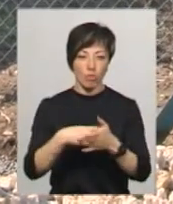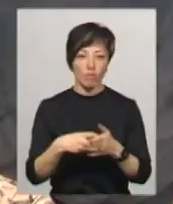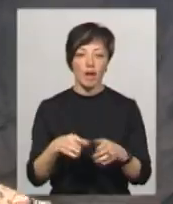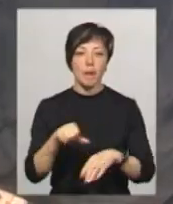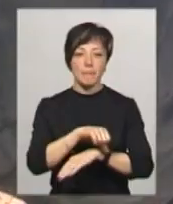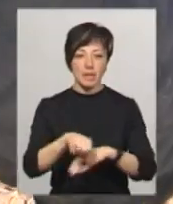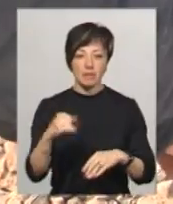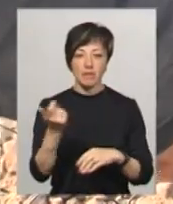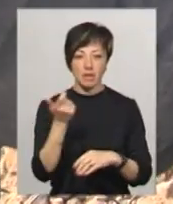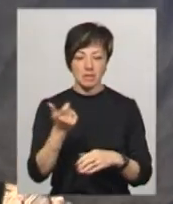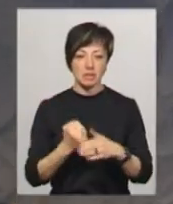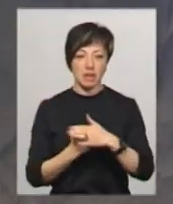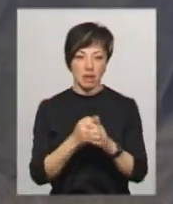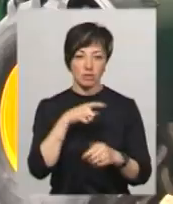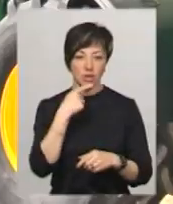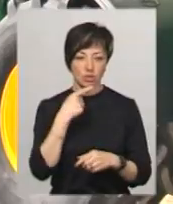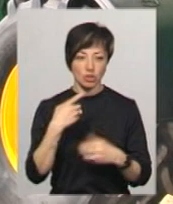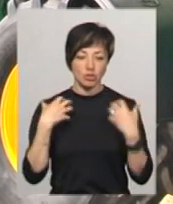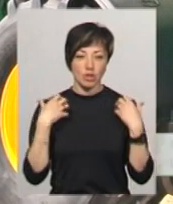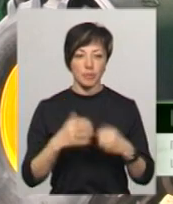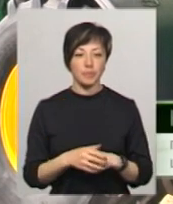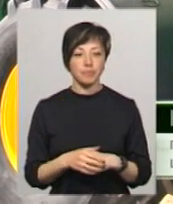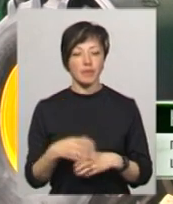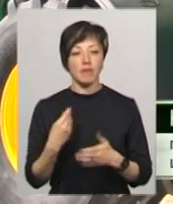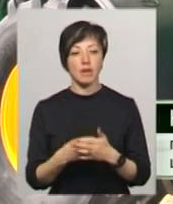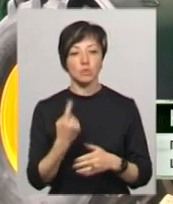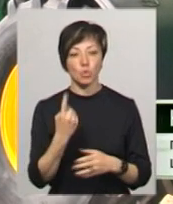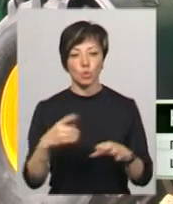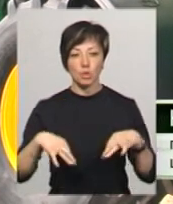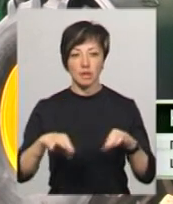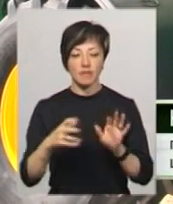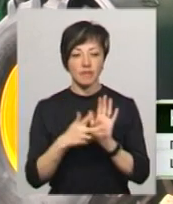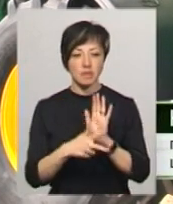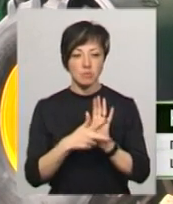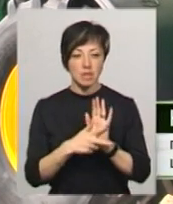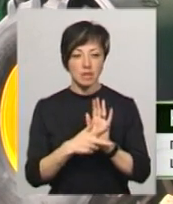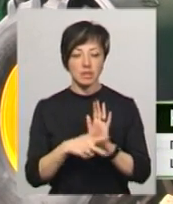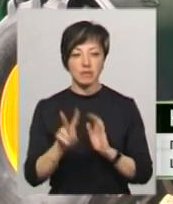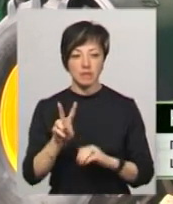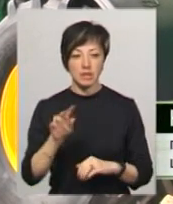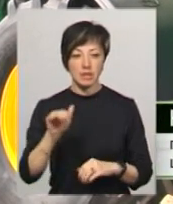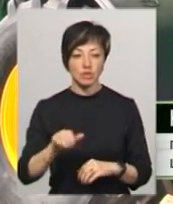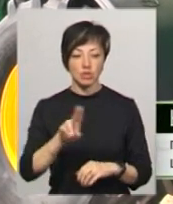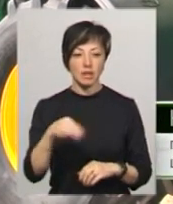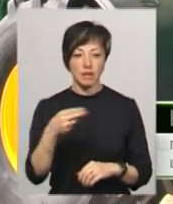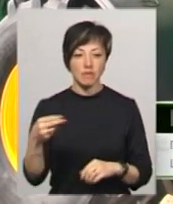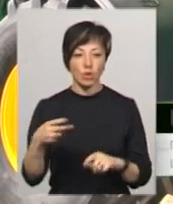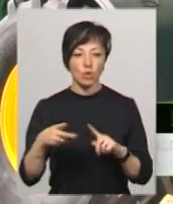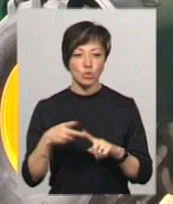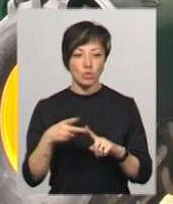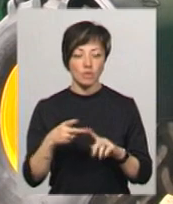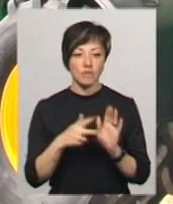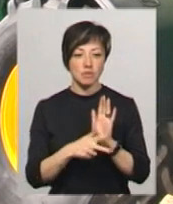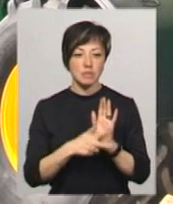– митниці та власника складу, каже Юрій Шуляк. Вартість одного із тракторів – 82 тисячі євро, іншого –